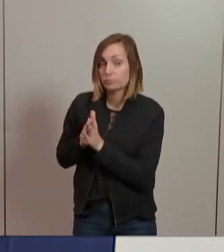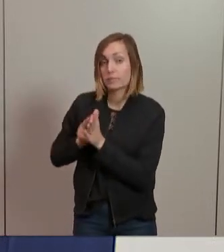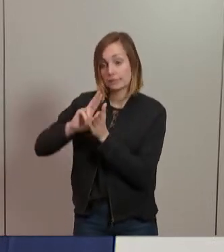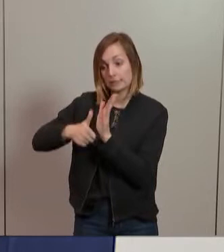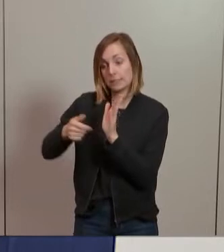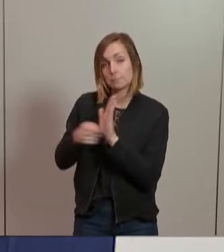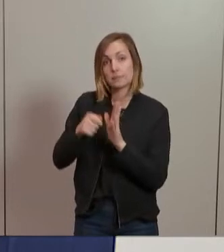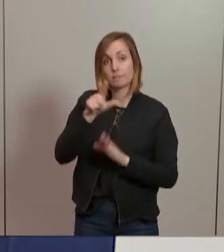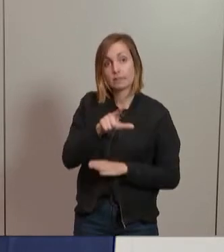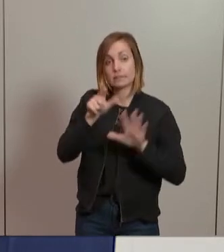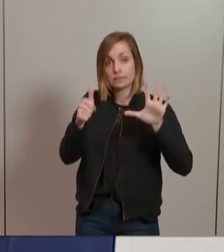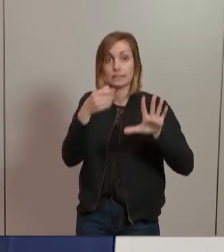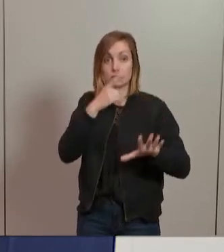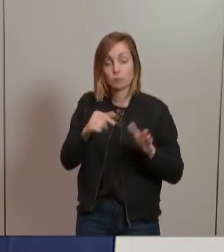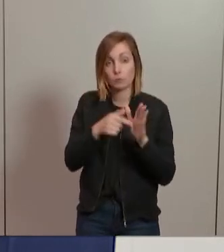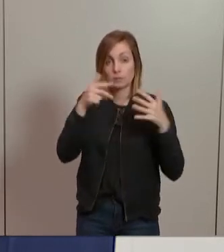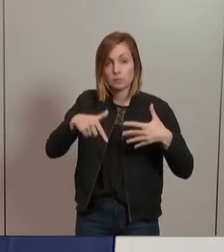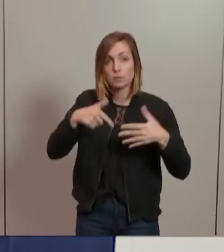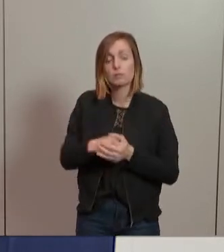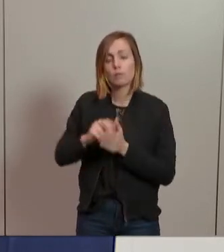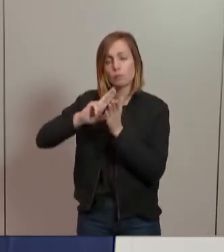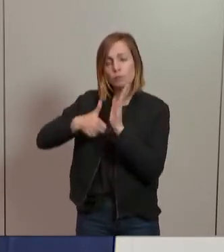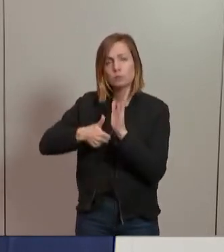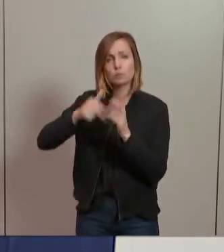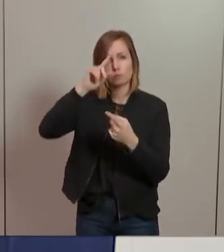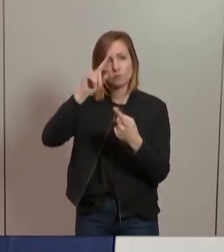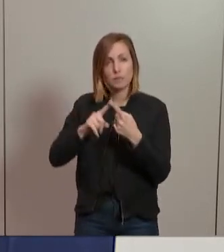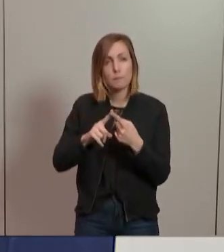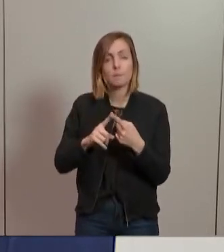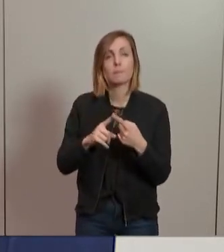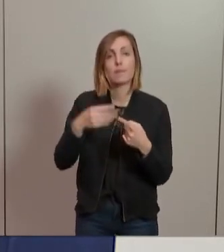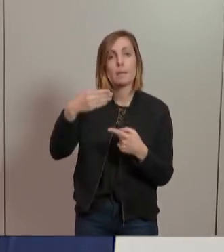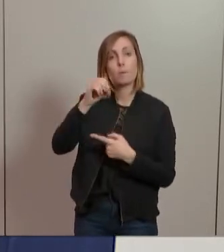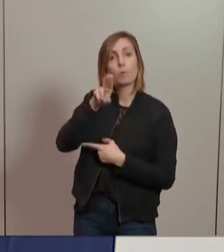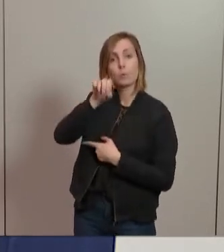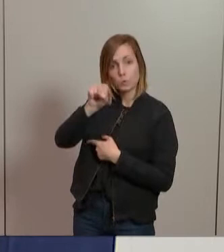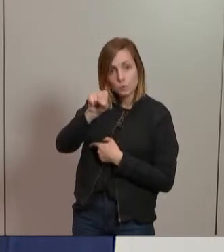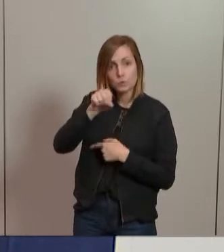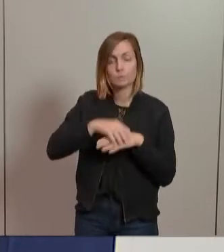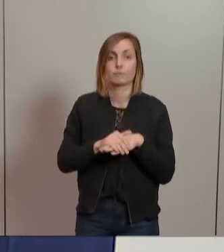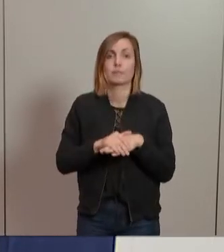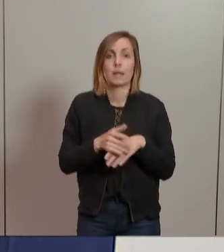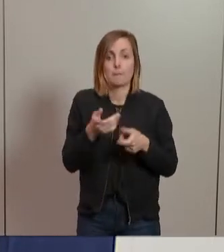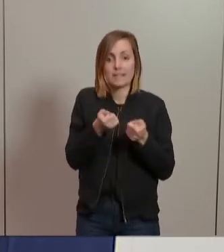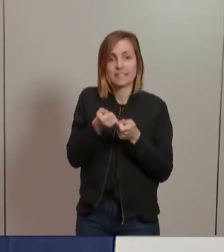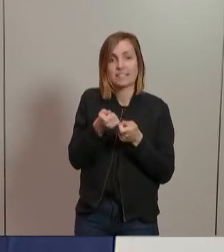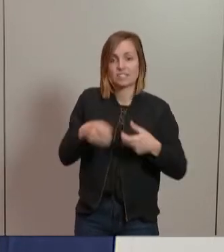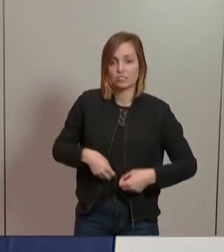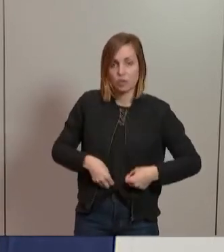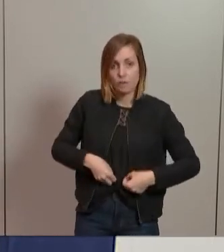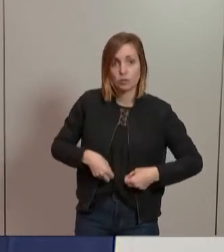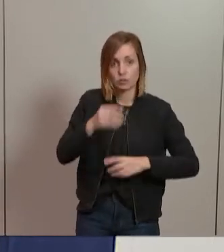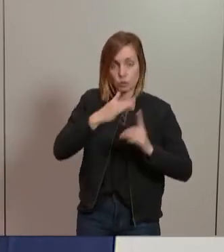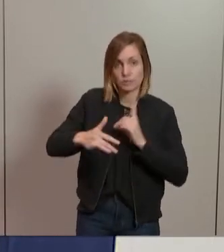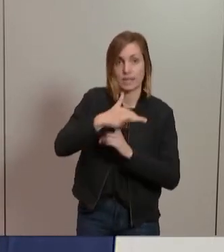le 26 décembre 2018. Cette convention porte sur la MOUS, donc la maîtrise d'œuvres sociales et urbaines, résorption